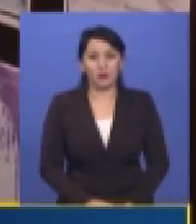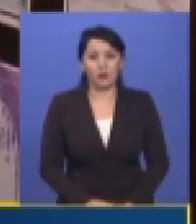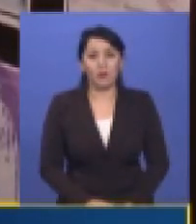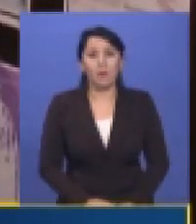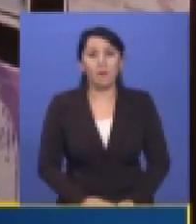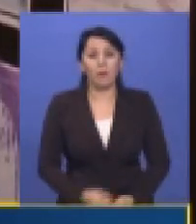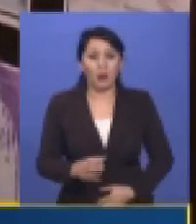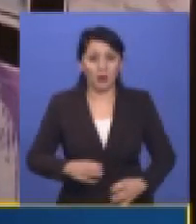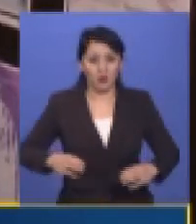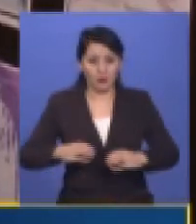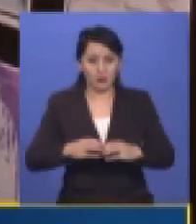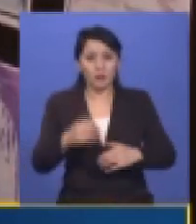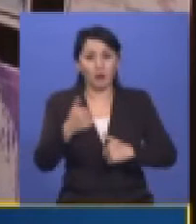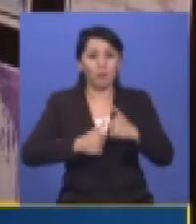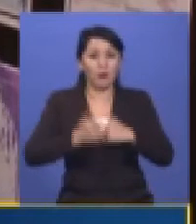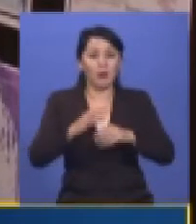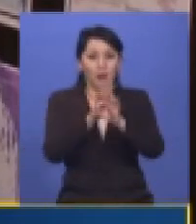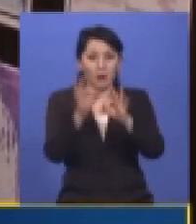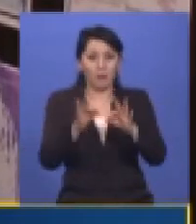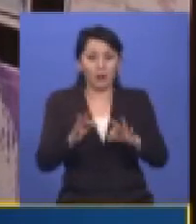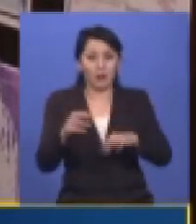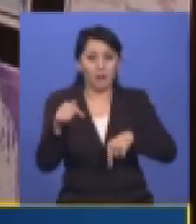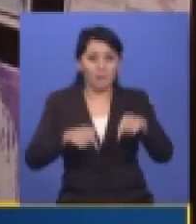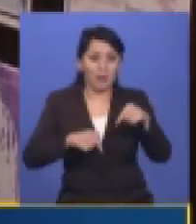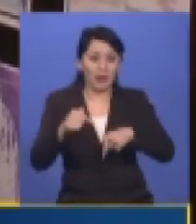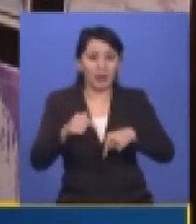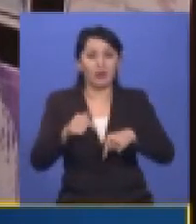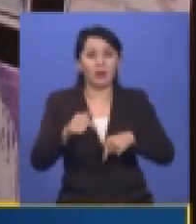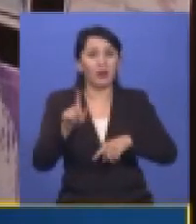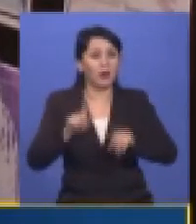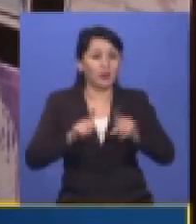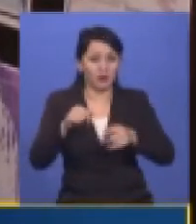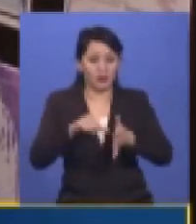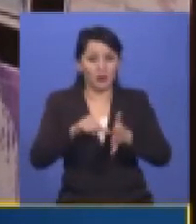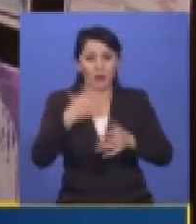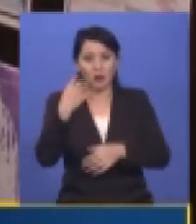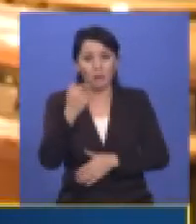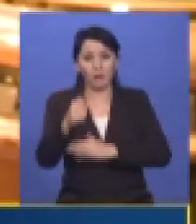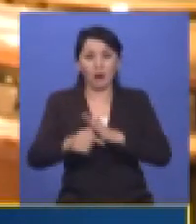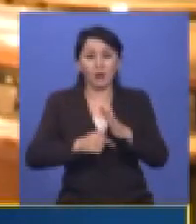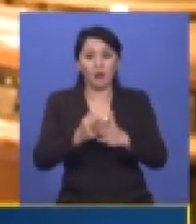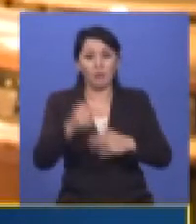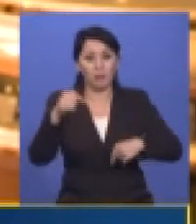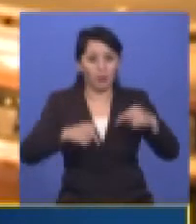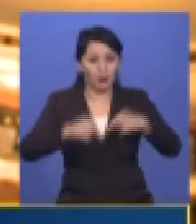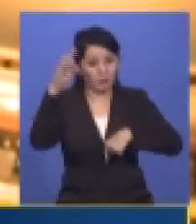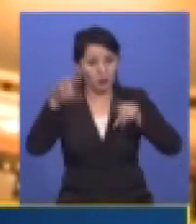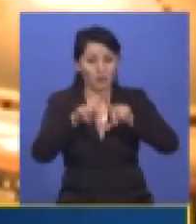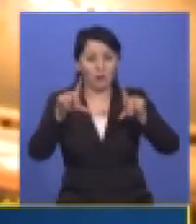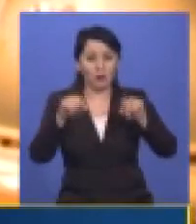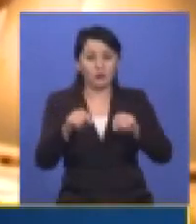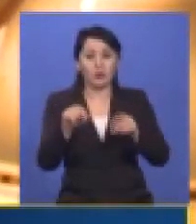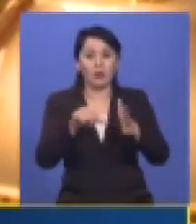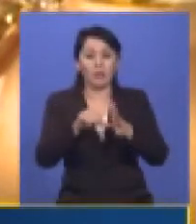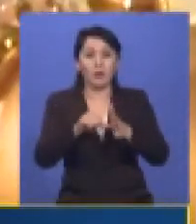ұжым қатысқан байқауларда өнердің балет бағыты сирек кездесетін, ал бұл жолы Алматы қалалық балет мектебі қатысушылары